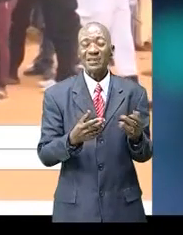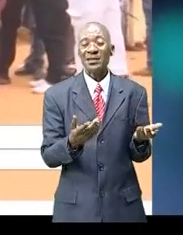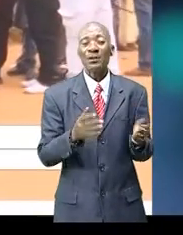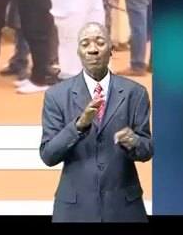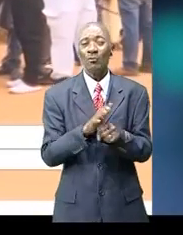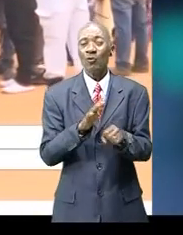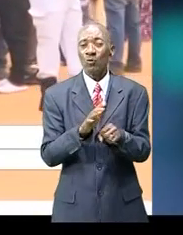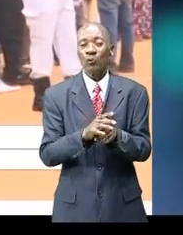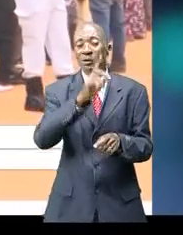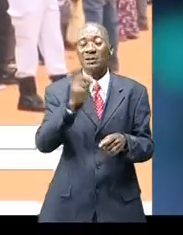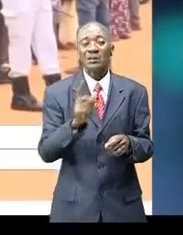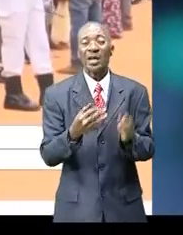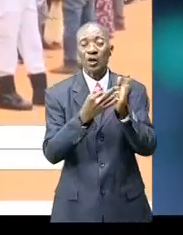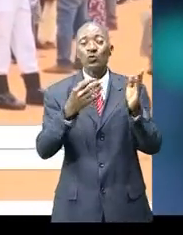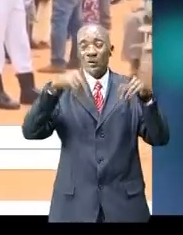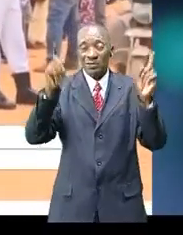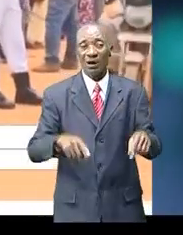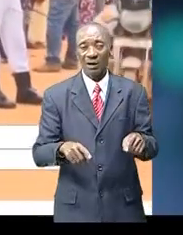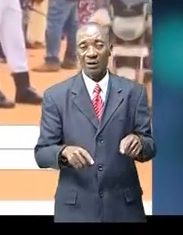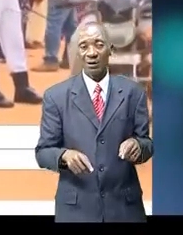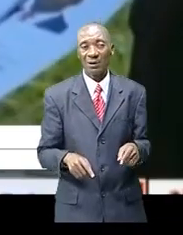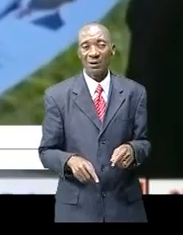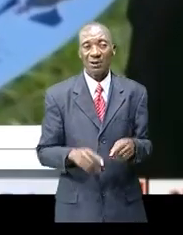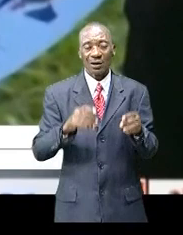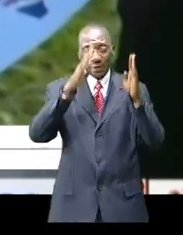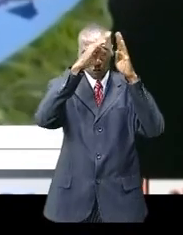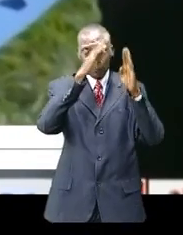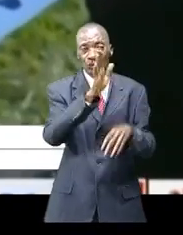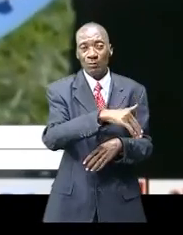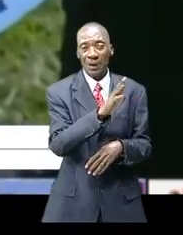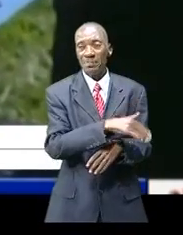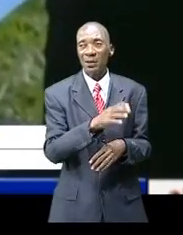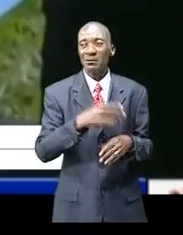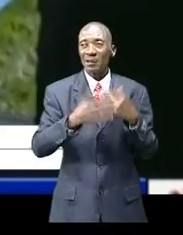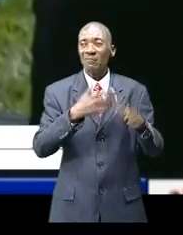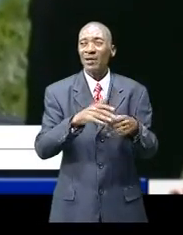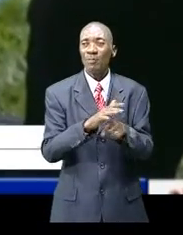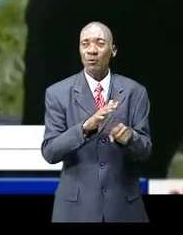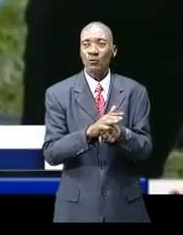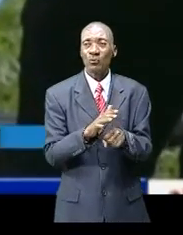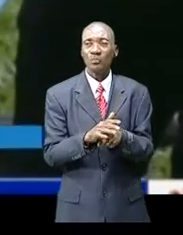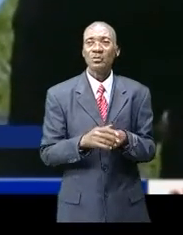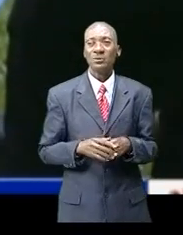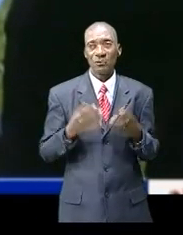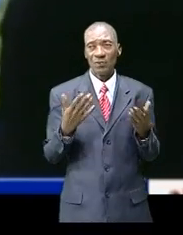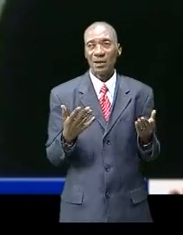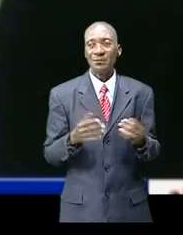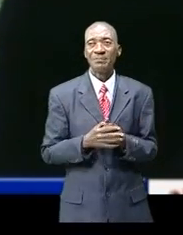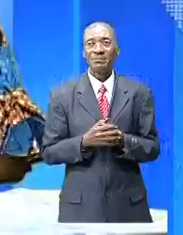En dehors de la présidentielle, c'est choisi également les députés nationaux devant siéger au futur